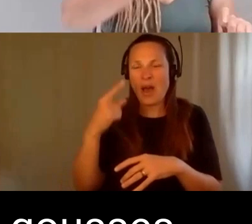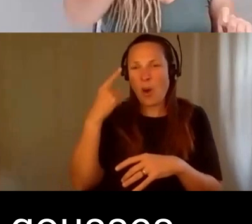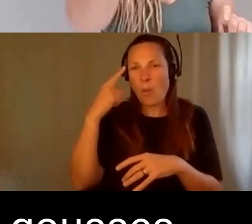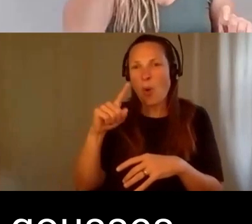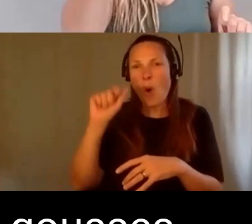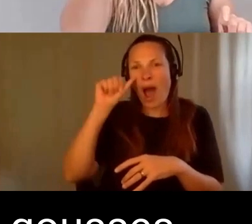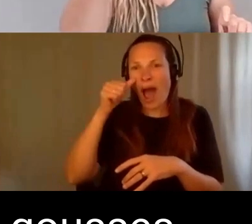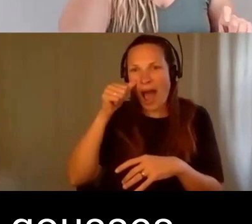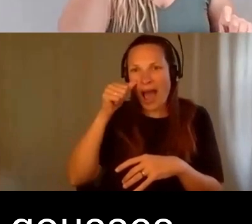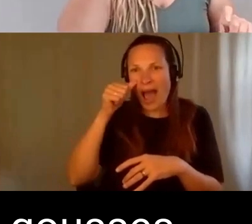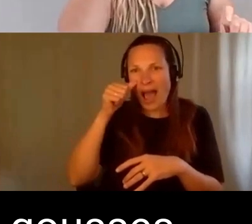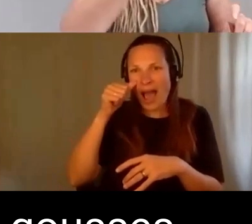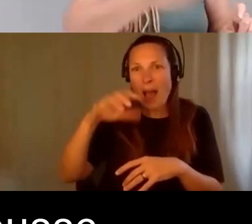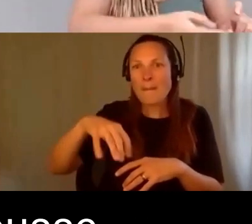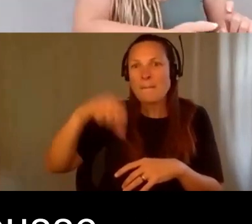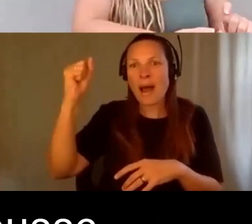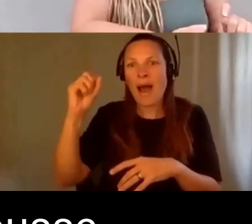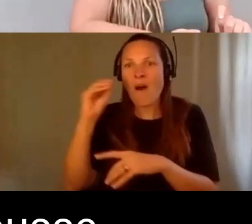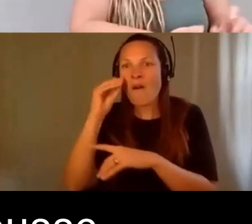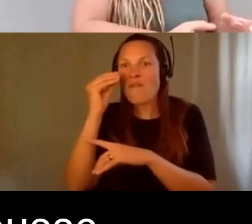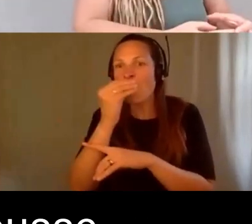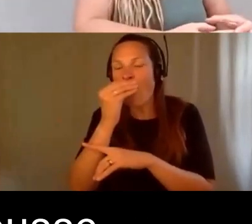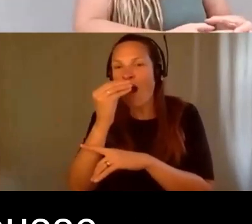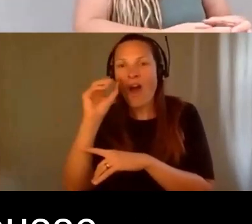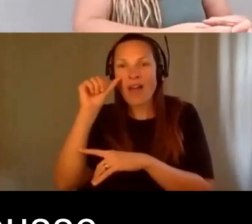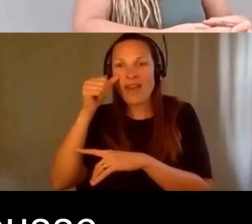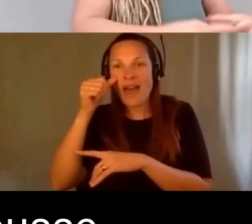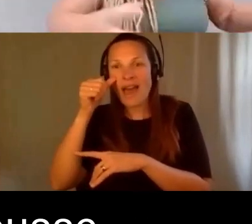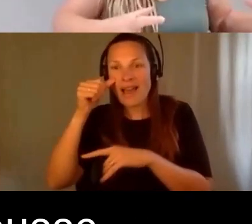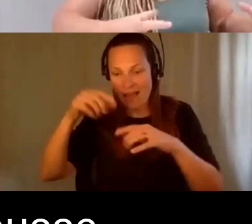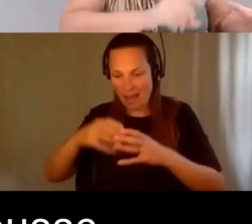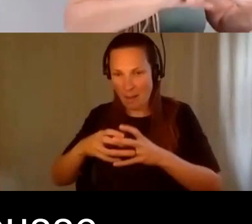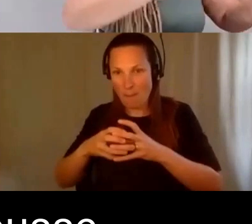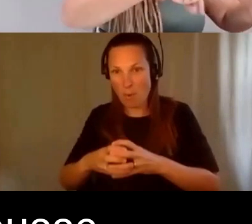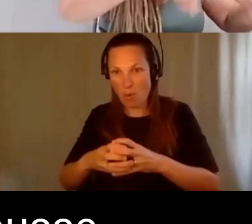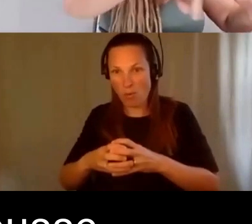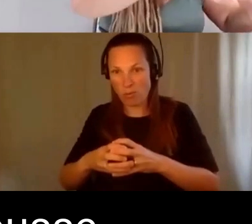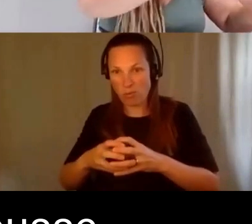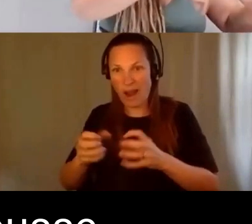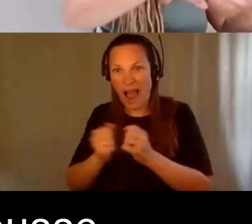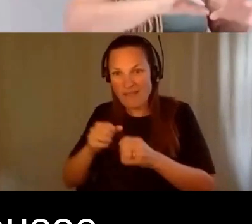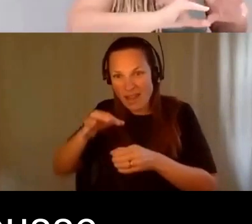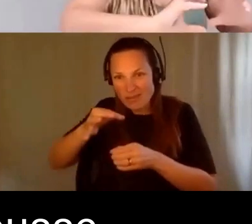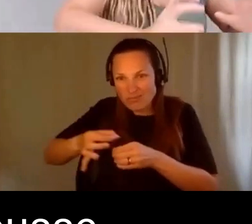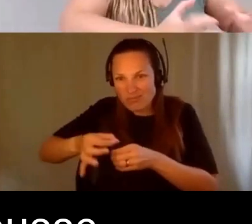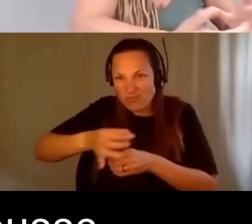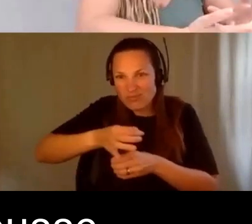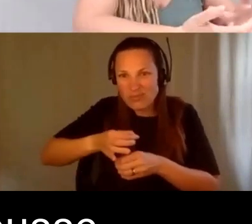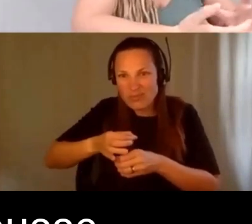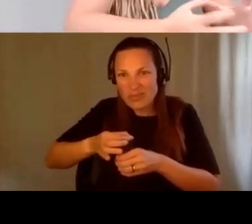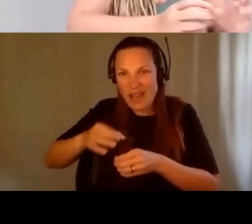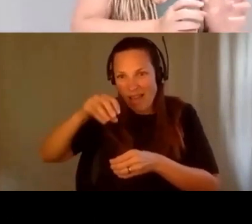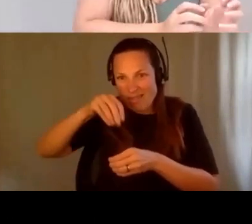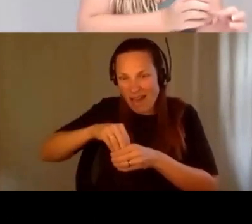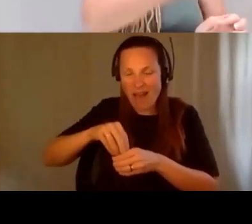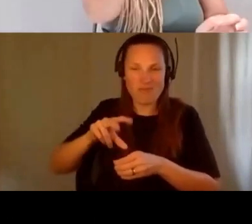qu'on récolte la fleur d'ail, on n'aura pas à la base une grosse gousse avec plein de petits cailloux d'ail.